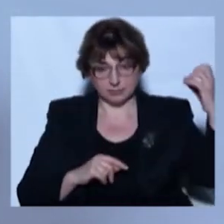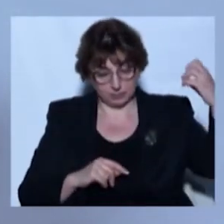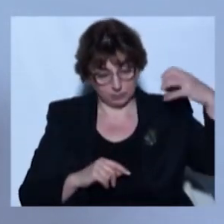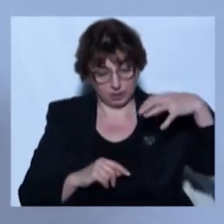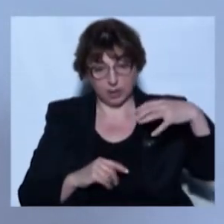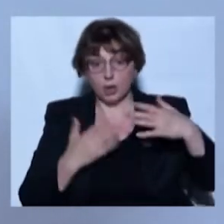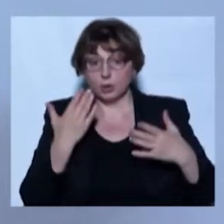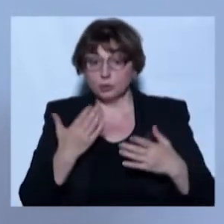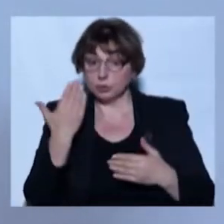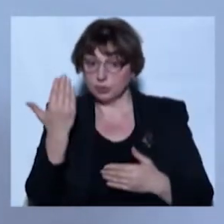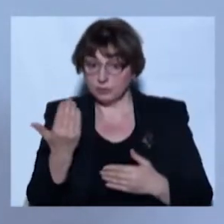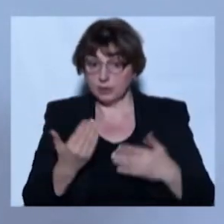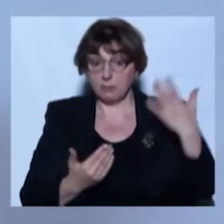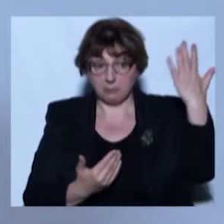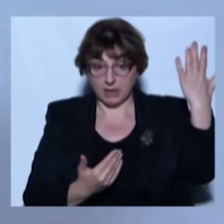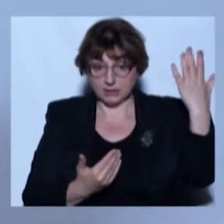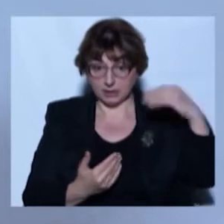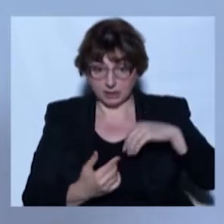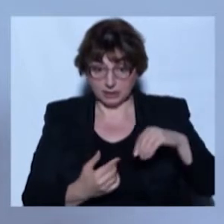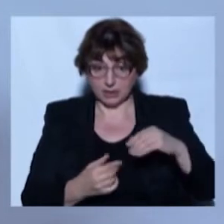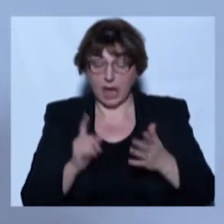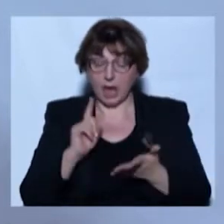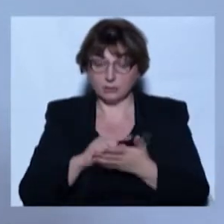խոլո թուտք կույն